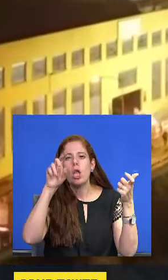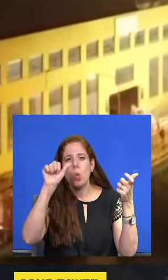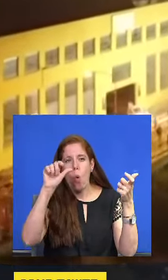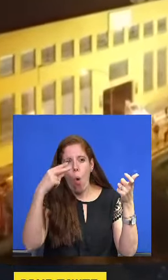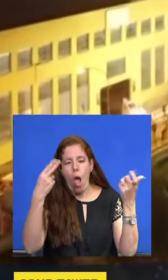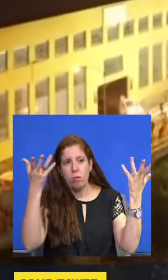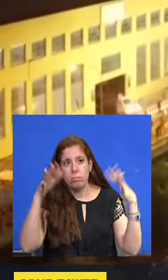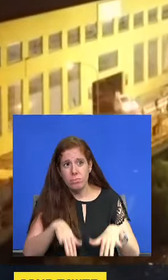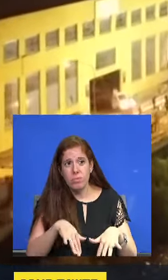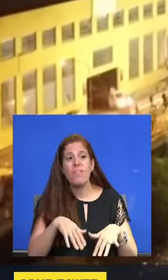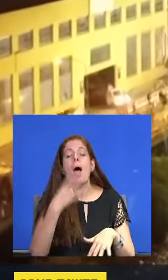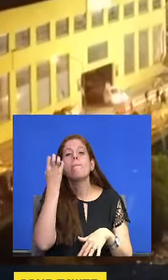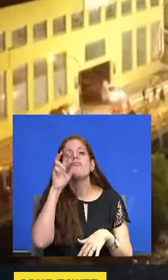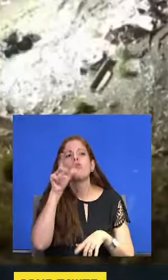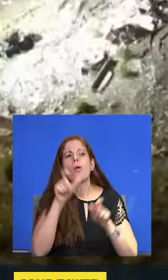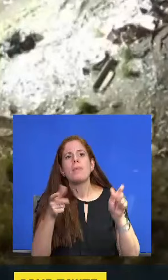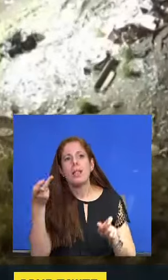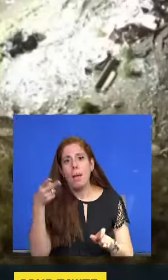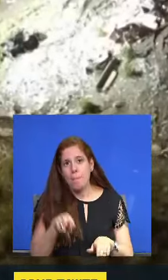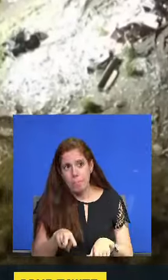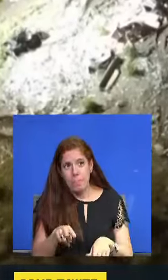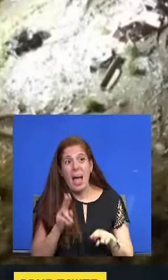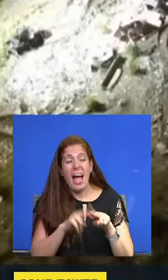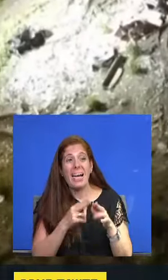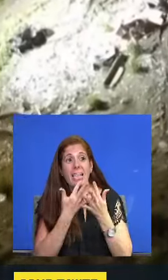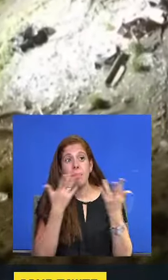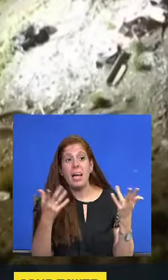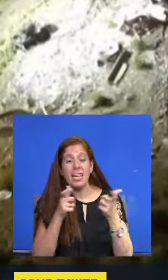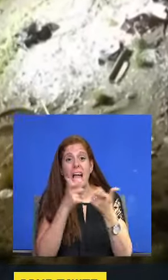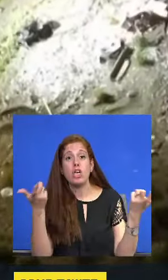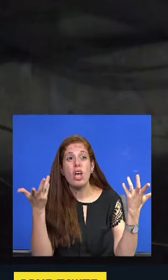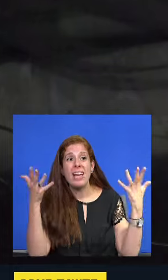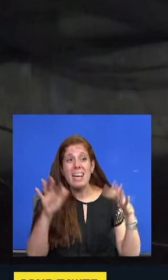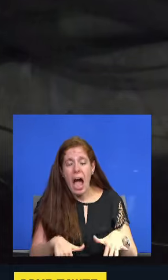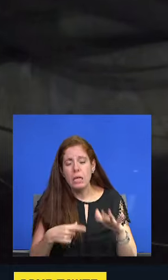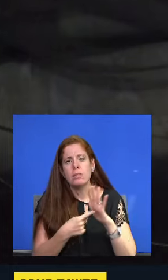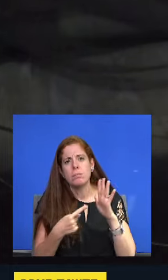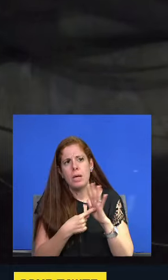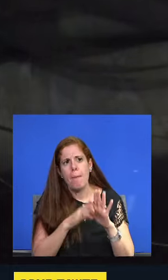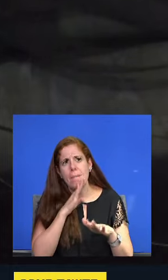של 43 בני אדם. בהמשך התברר כי הגשר קרס בשל מחדל תחזוקה.